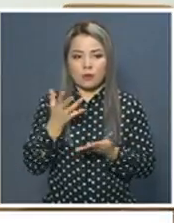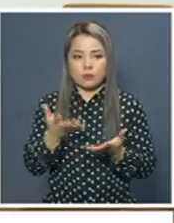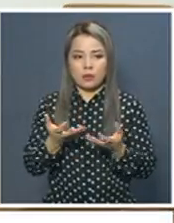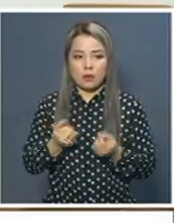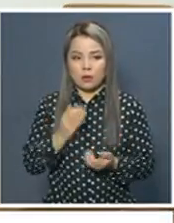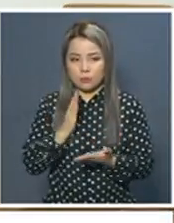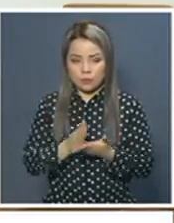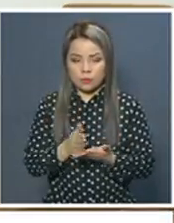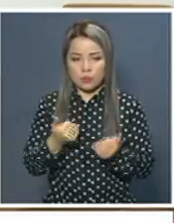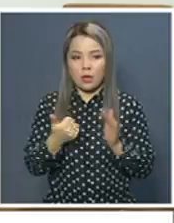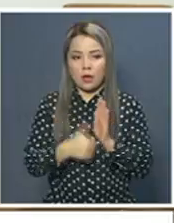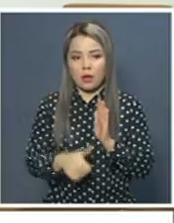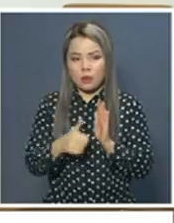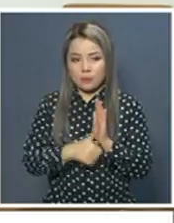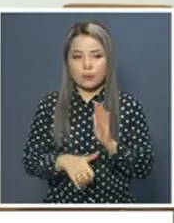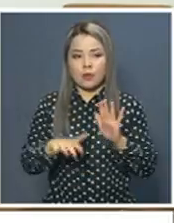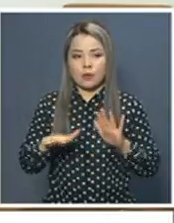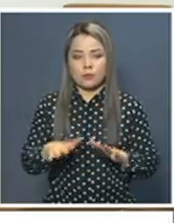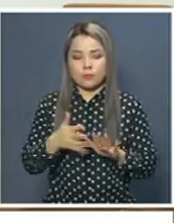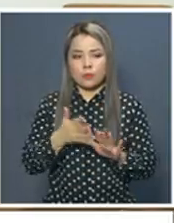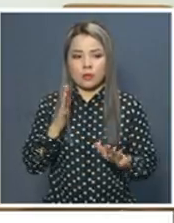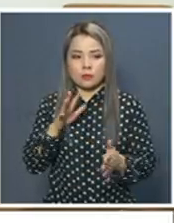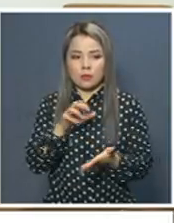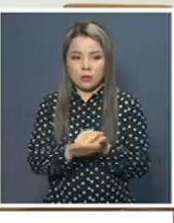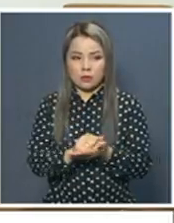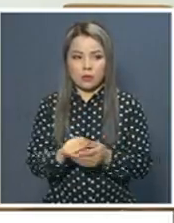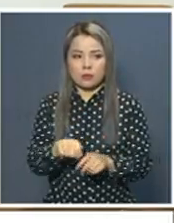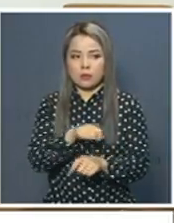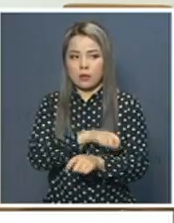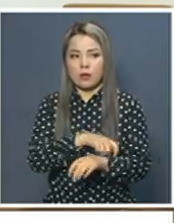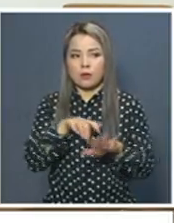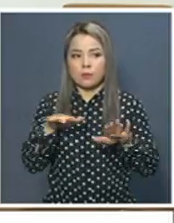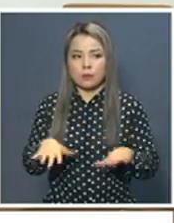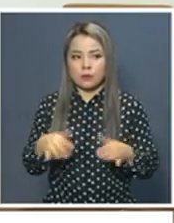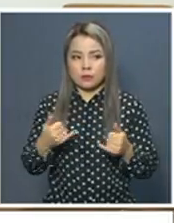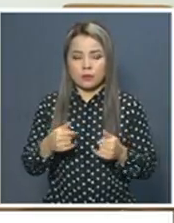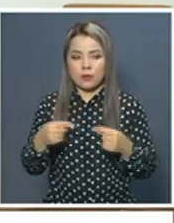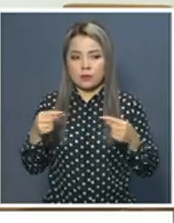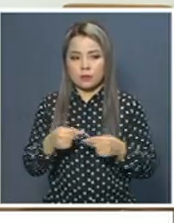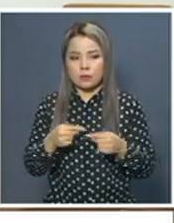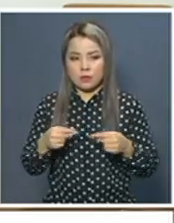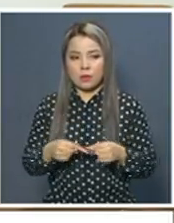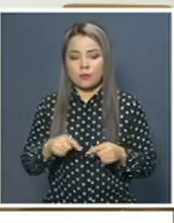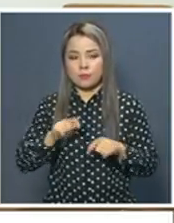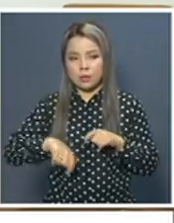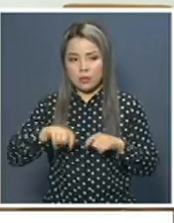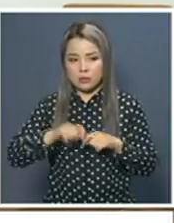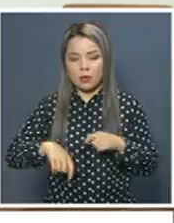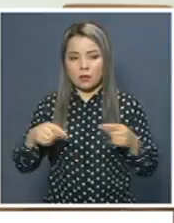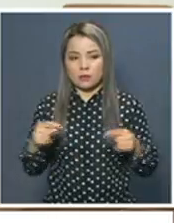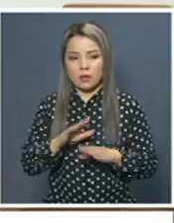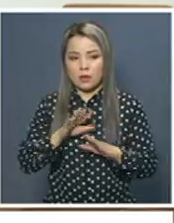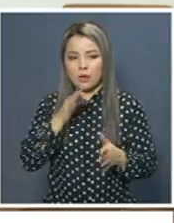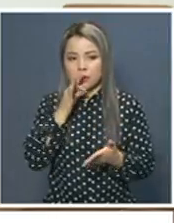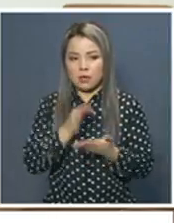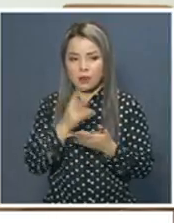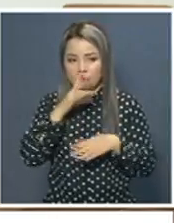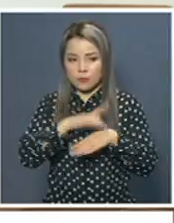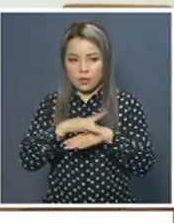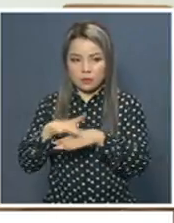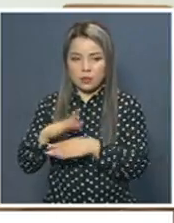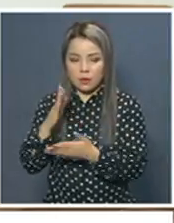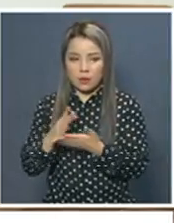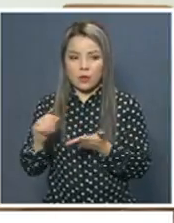пәтерлер 60 пәтерлер үйлер болатын, бірақ оның шаршылары сәйкес келмеген. Сондықтан біз проектілік